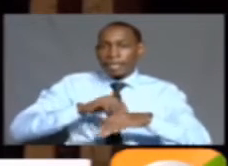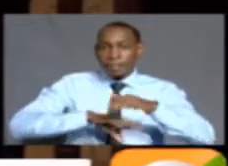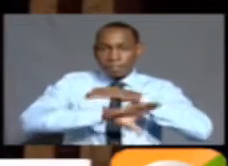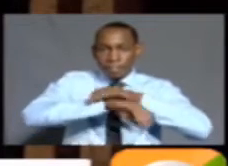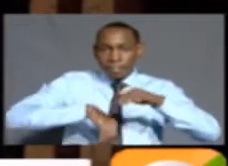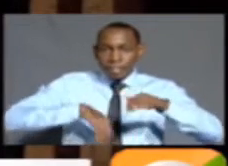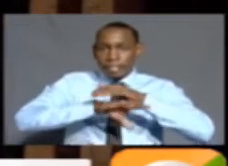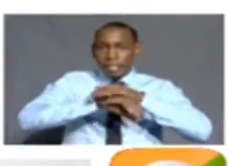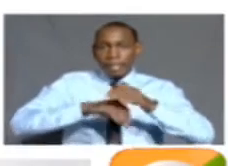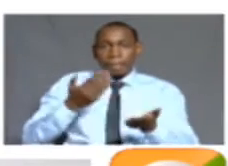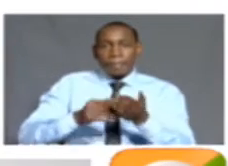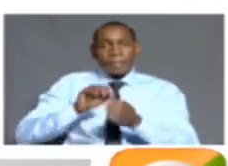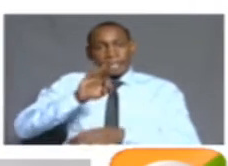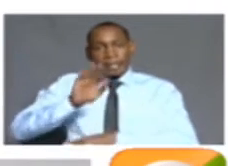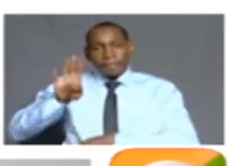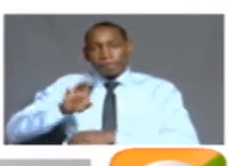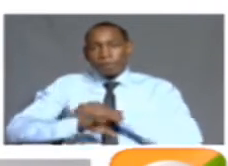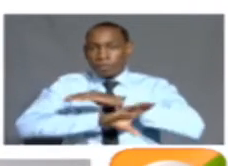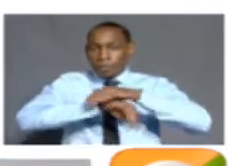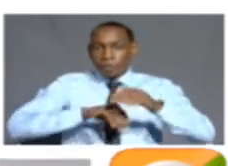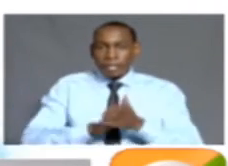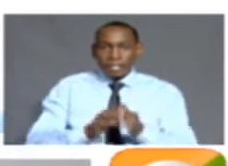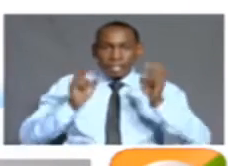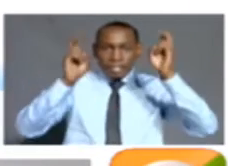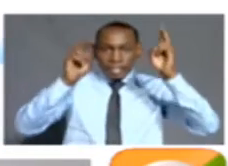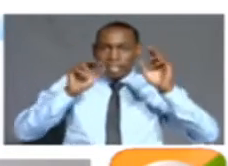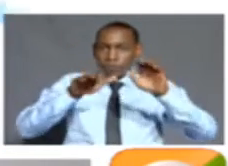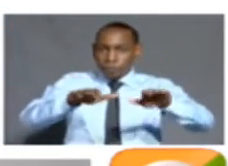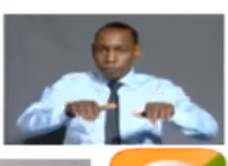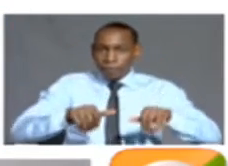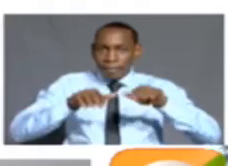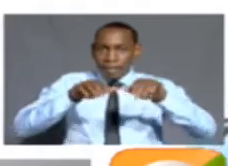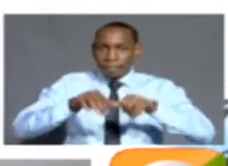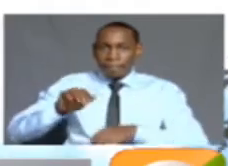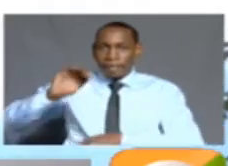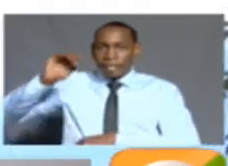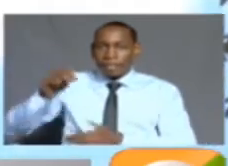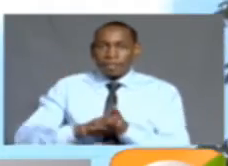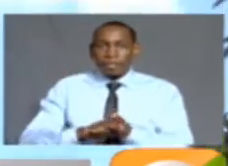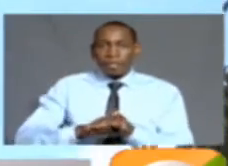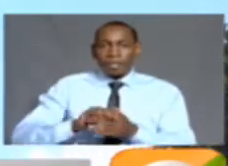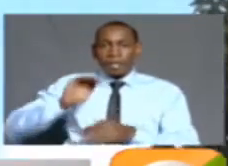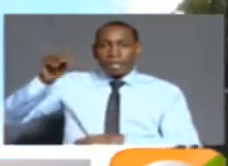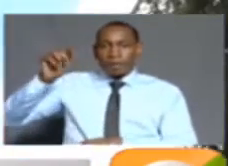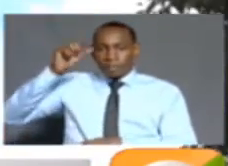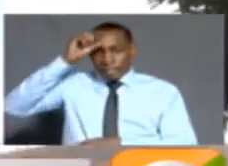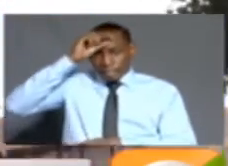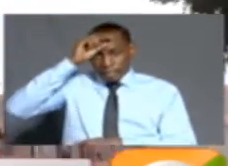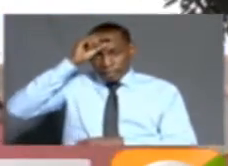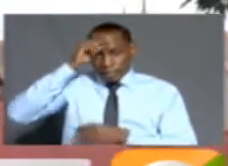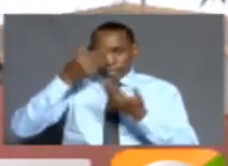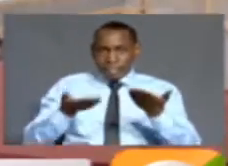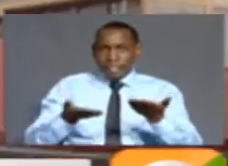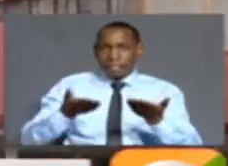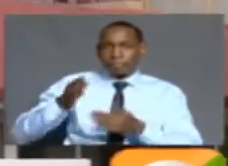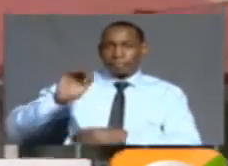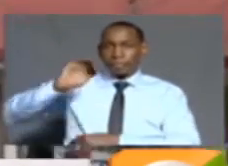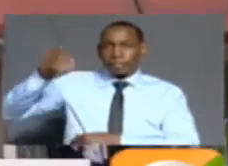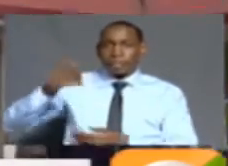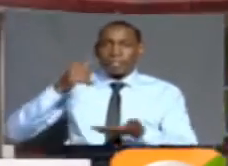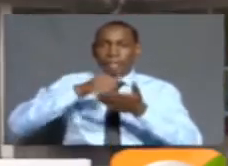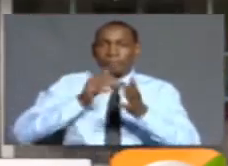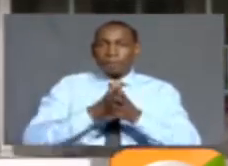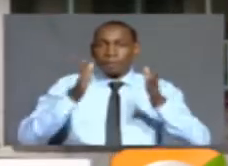sungura watatu wanne. Swala la kilimo mjini si geni. Serikali za kaunti katika miji mikuu humu nchini zinahusika